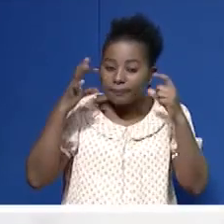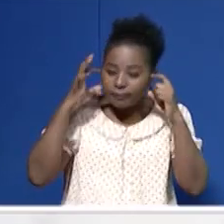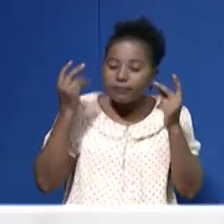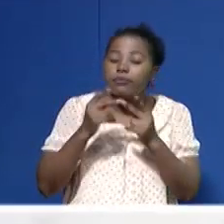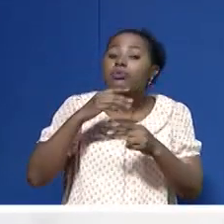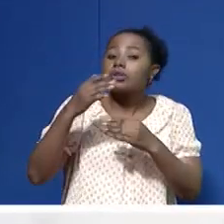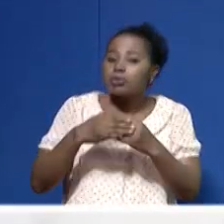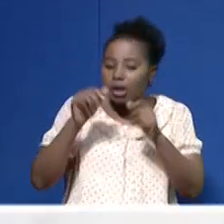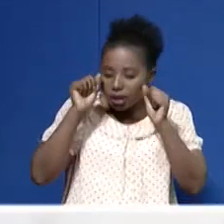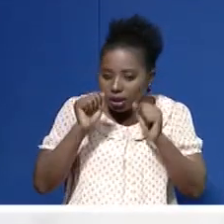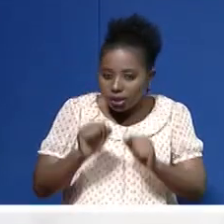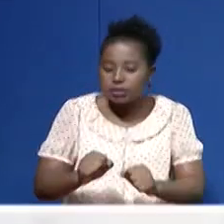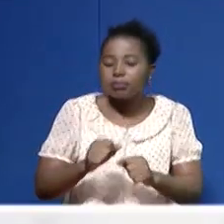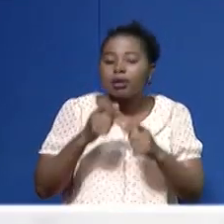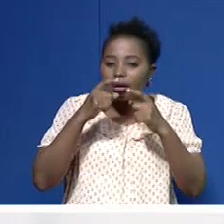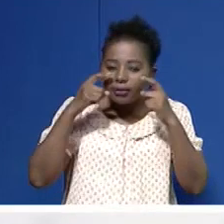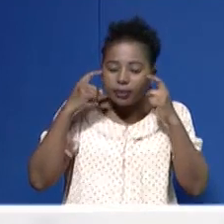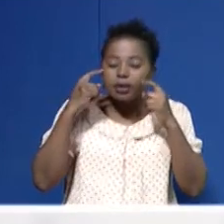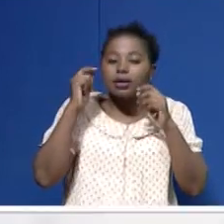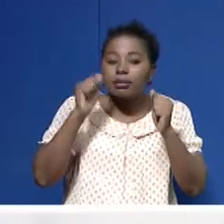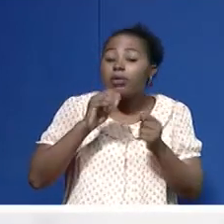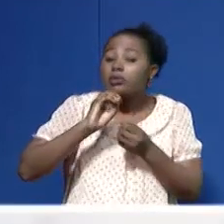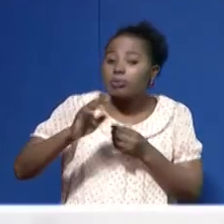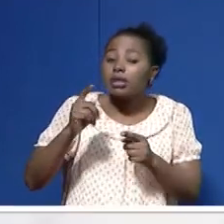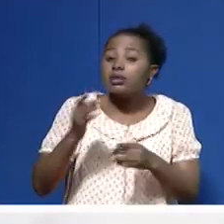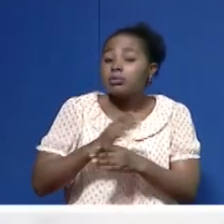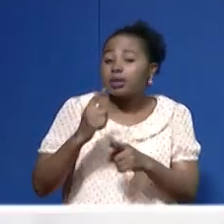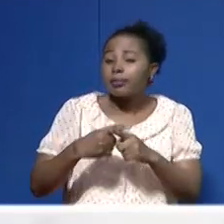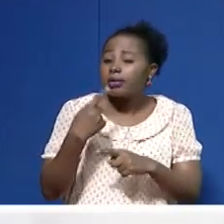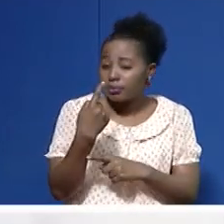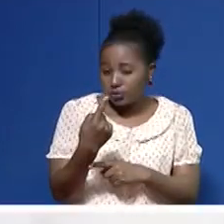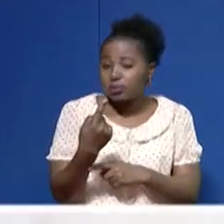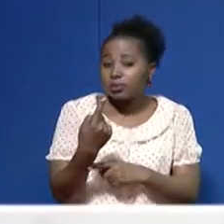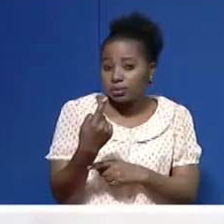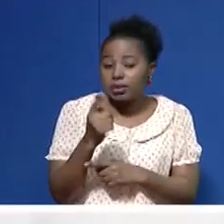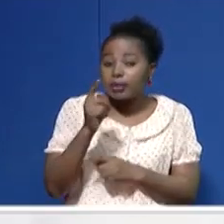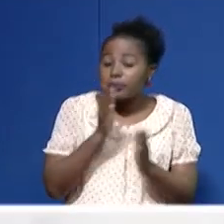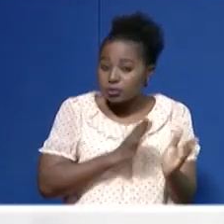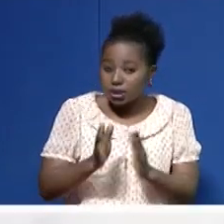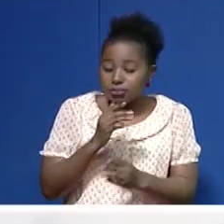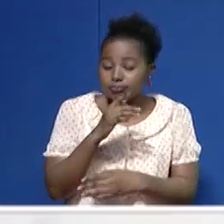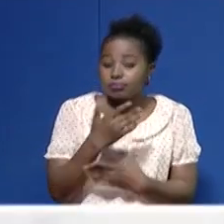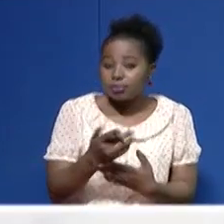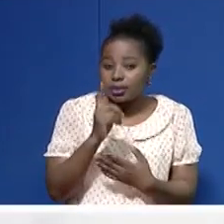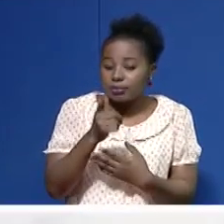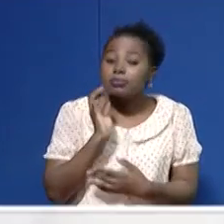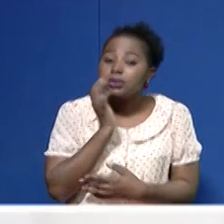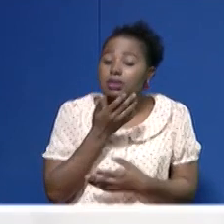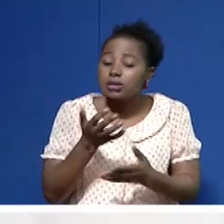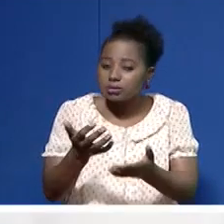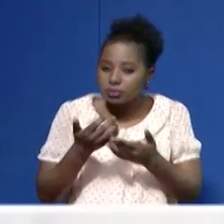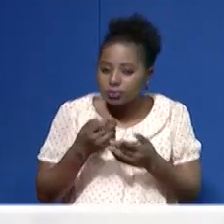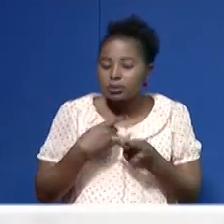wanaporudi ndani maski kama hii inabidi wanaitupa, inatumika mara moja. Na kuna taratibu za hapa na pale, tahadhari zinachukuliwa,